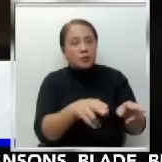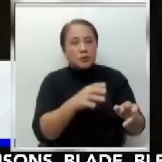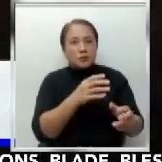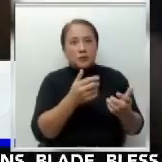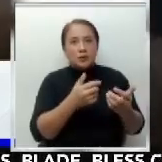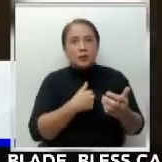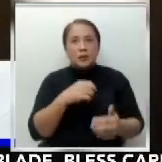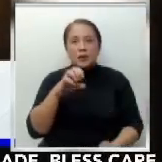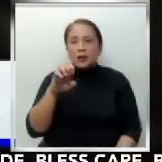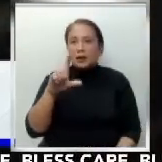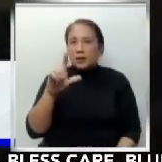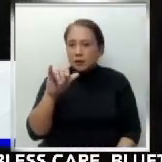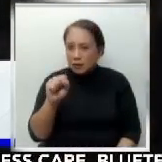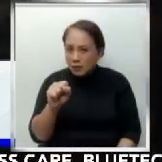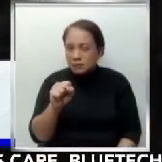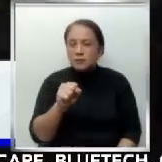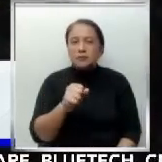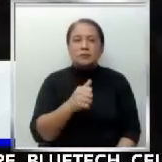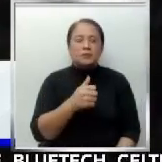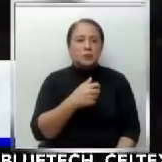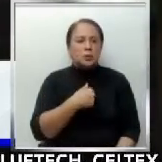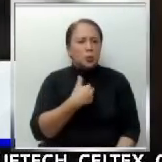Elias.